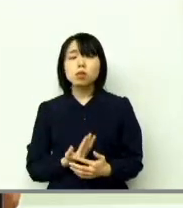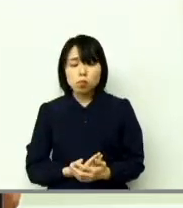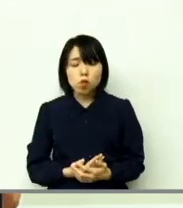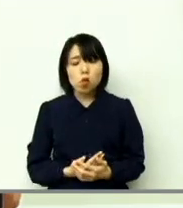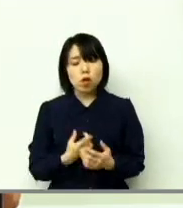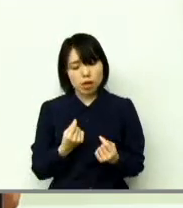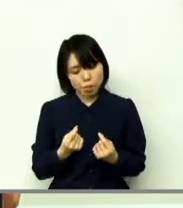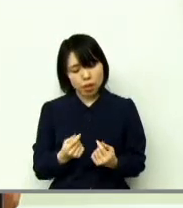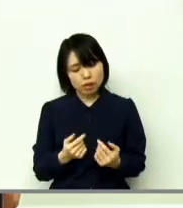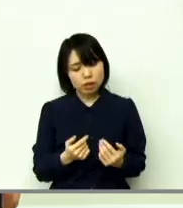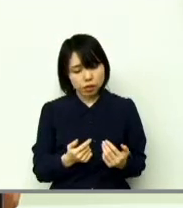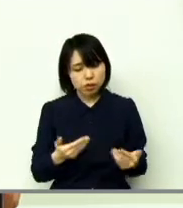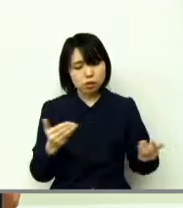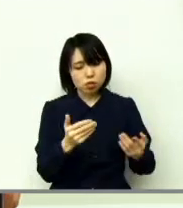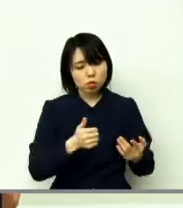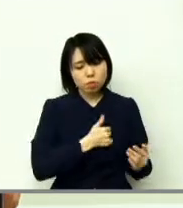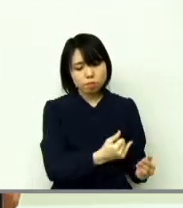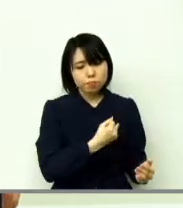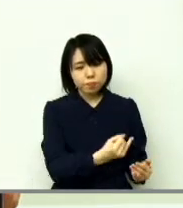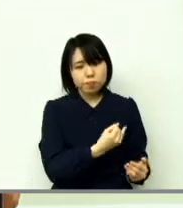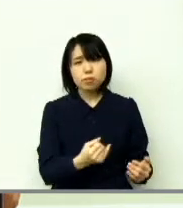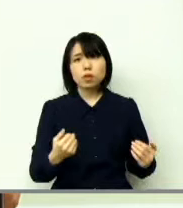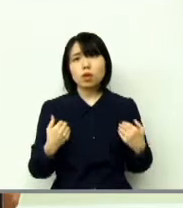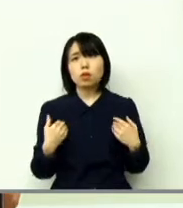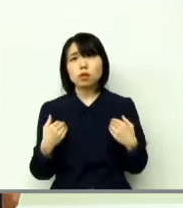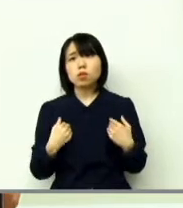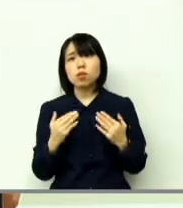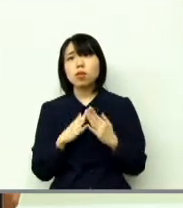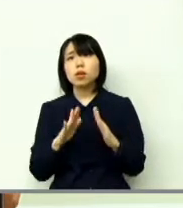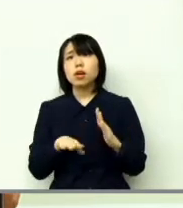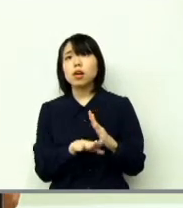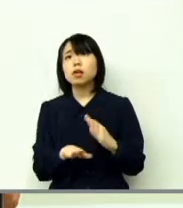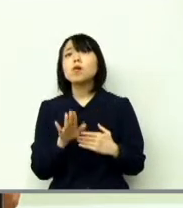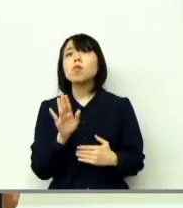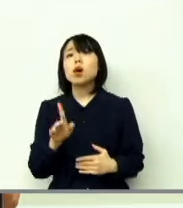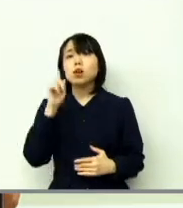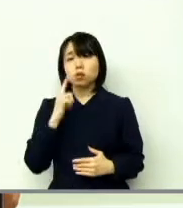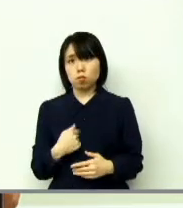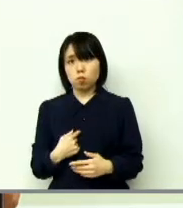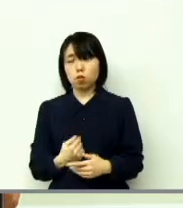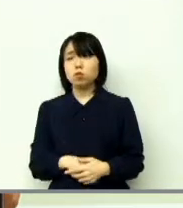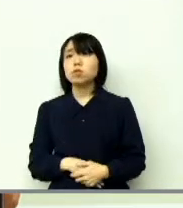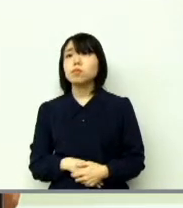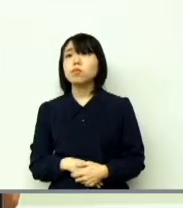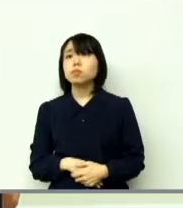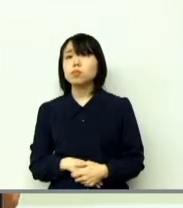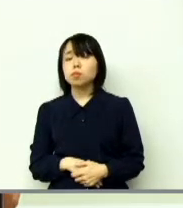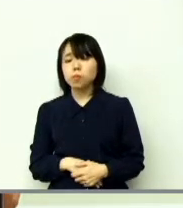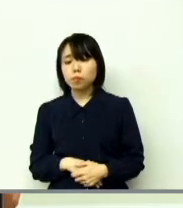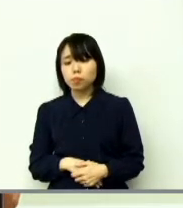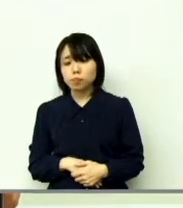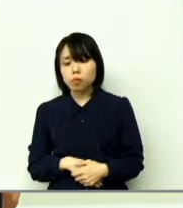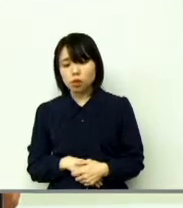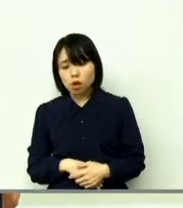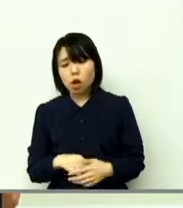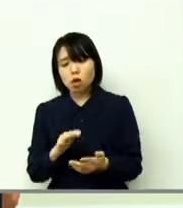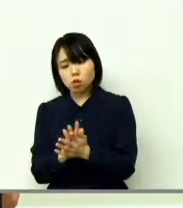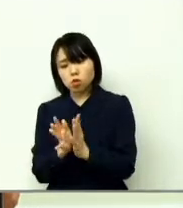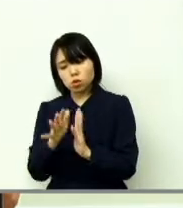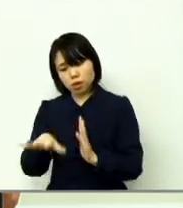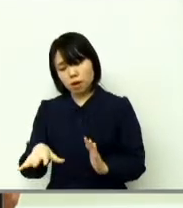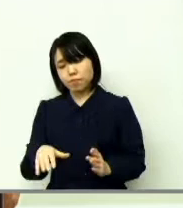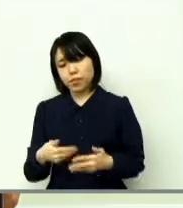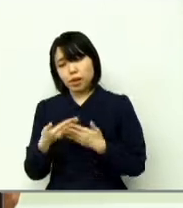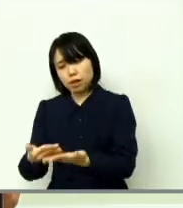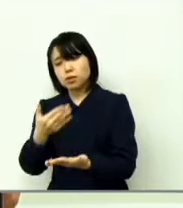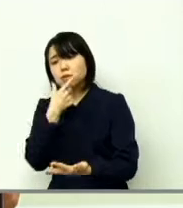少働かなくてはいけないというような、そんな状況もあったりするご家庭もあろうかと思います。それでも本当は幼稚園に行きたいというところがあるとすれば、